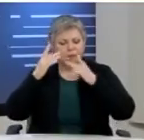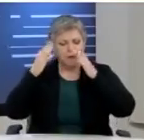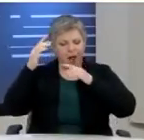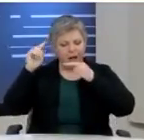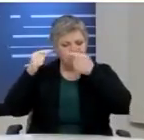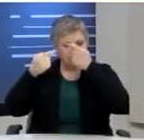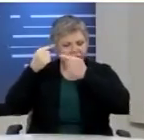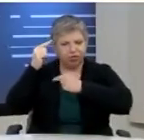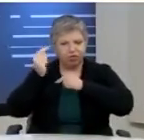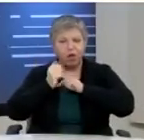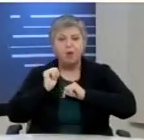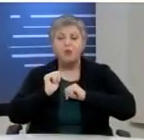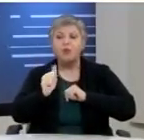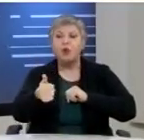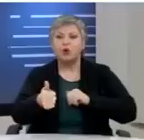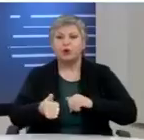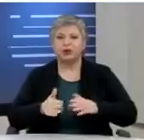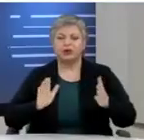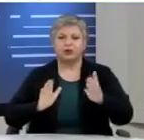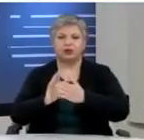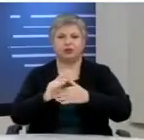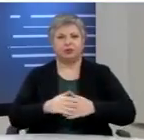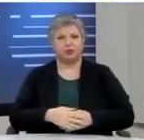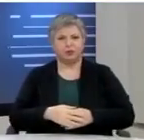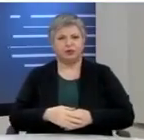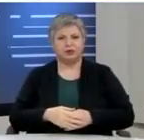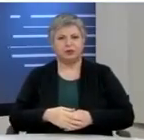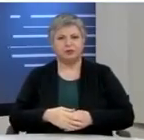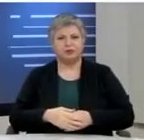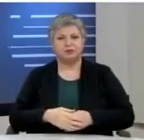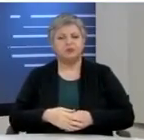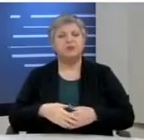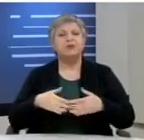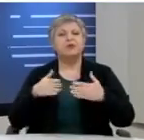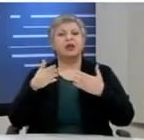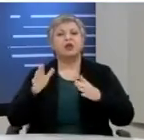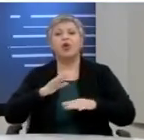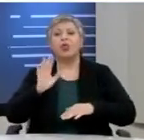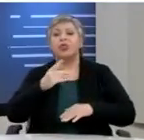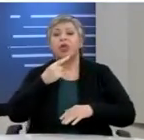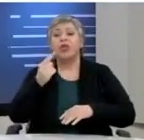Θα μιλήσω πολιτικά. Δεν θα αναφερθώ με κέντρο την ιστορία του ΚΚΕ.